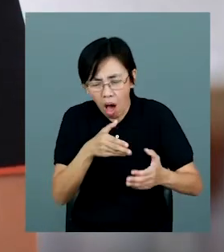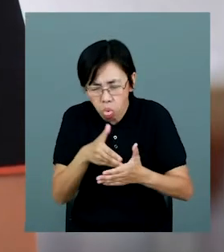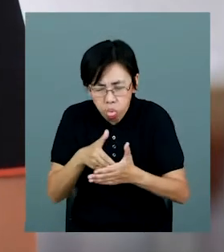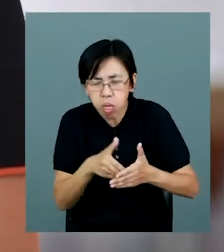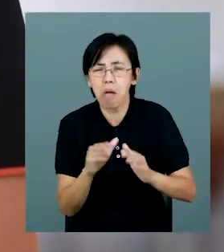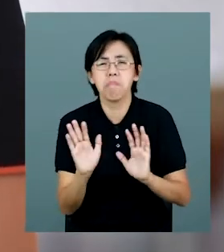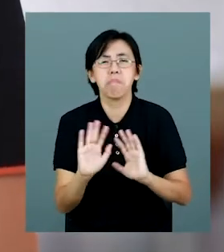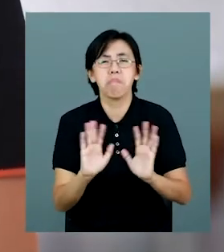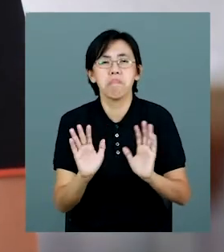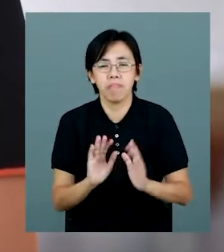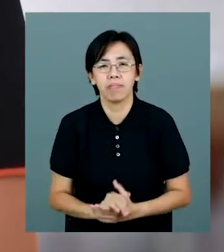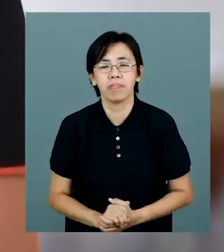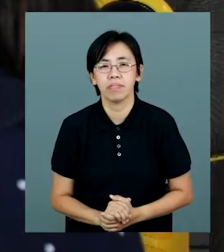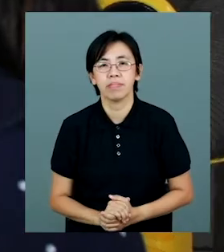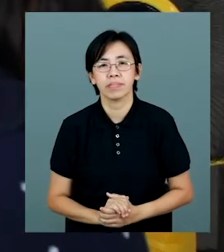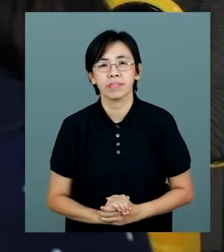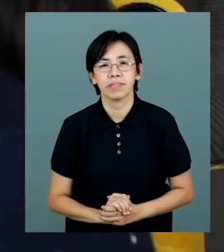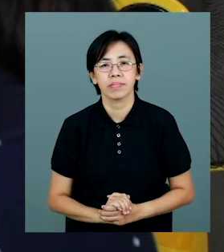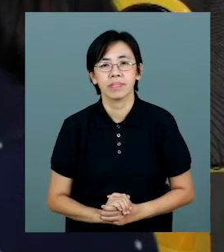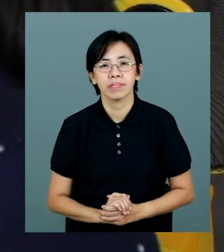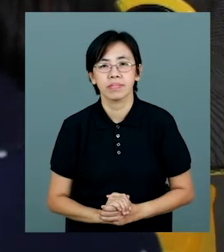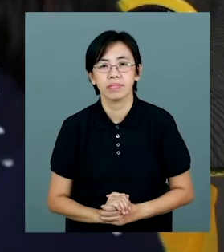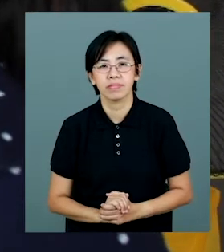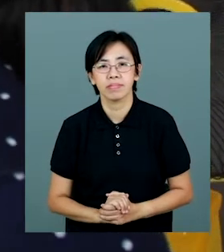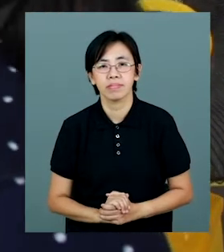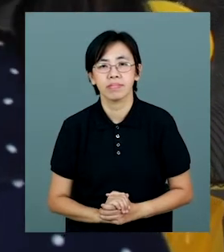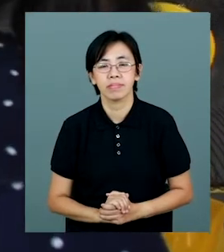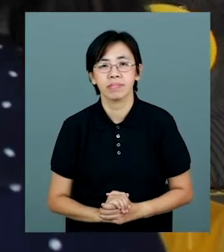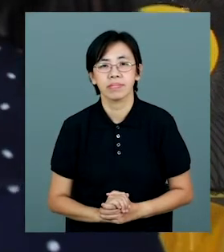แม้หรือไม่มีข้อจำกัดอย่างนี้ค่ะ